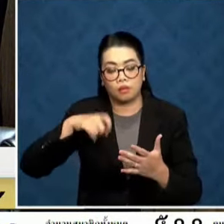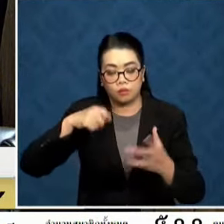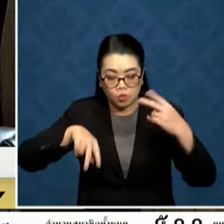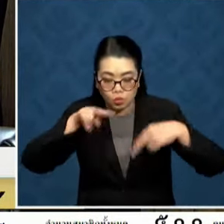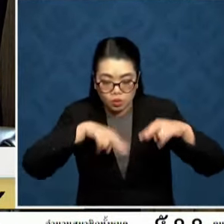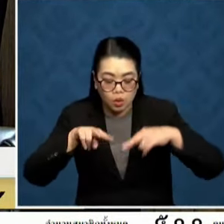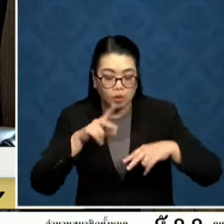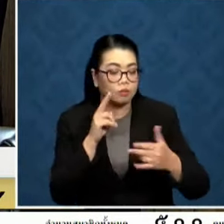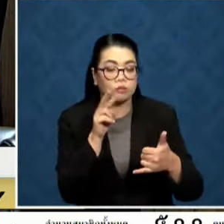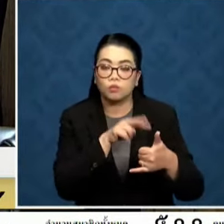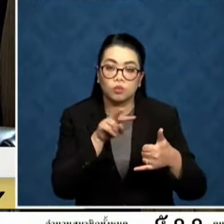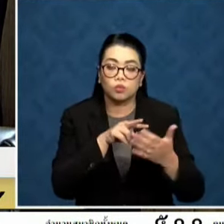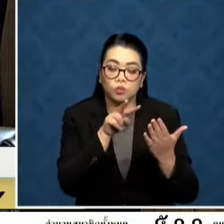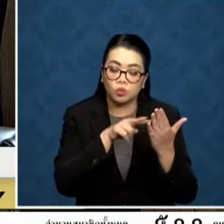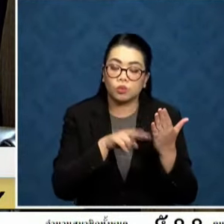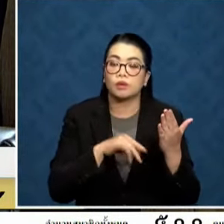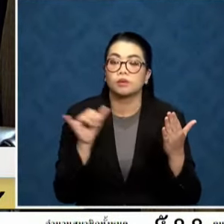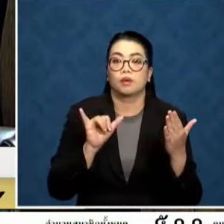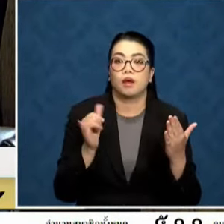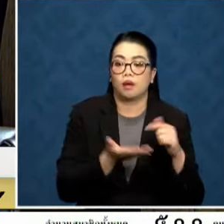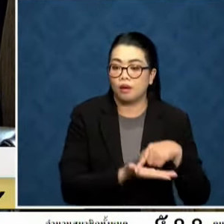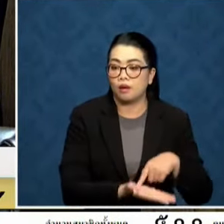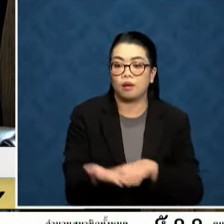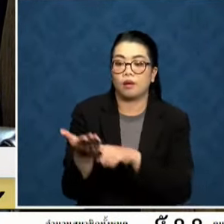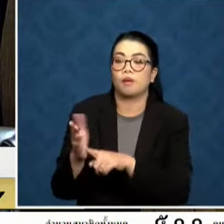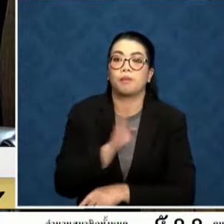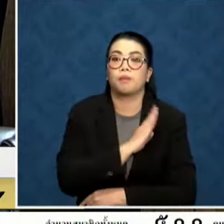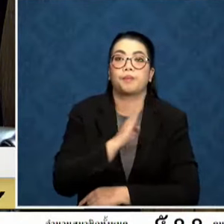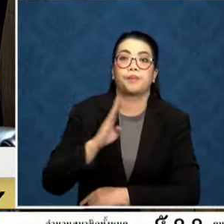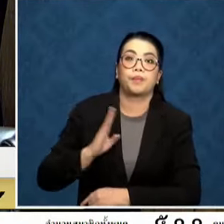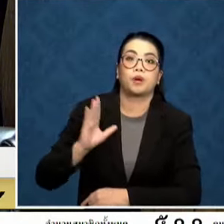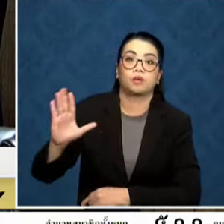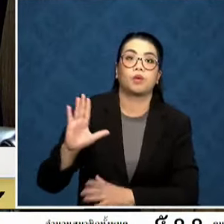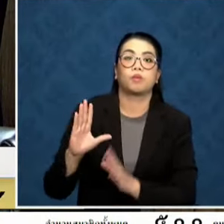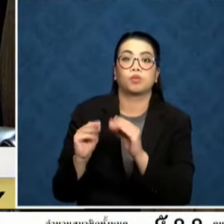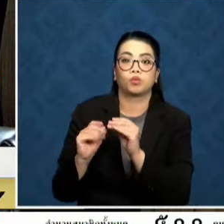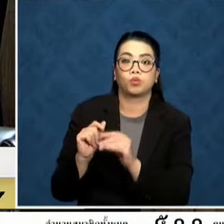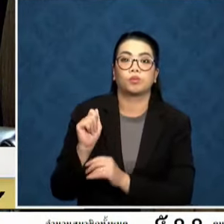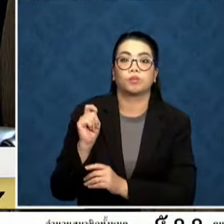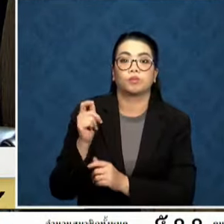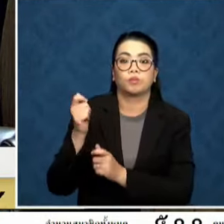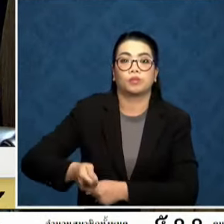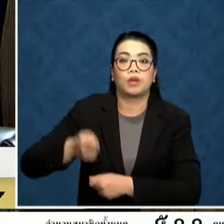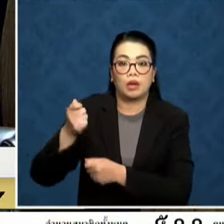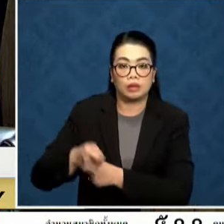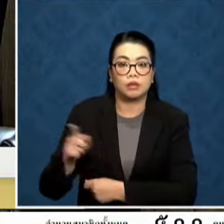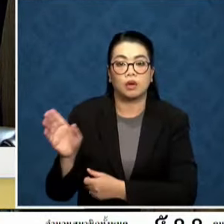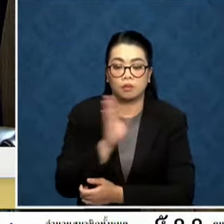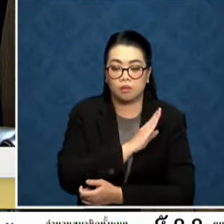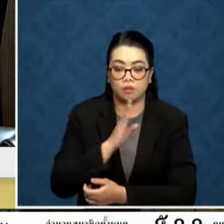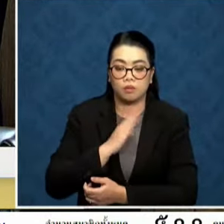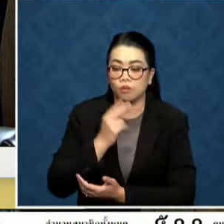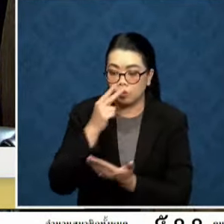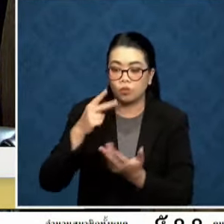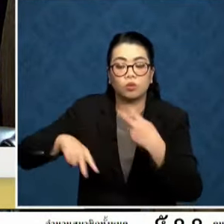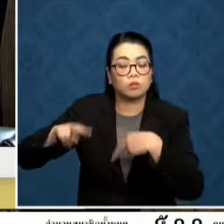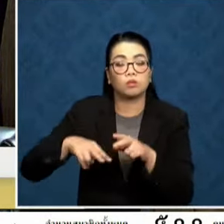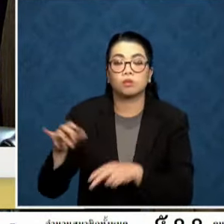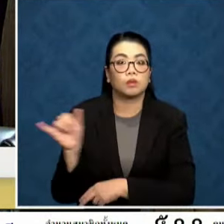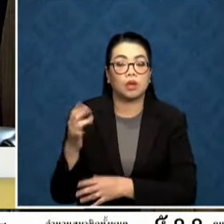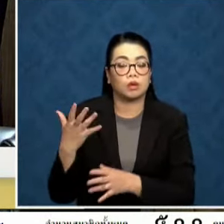ธกสเนี่ยยังไม่ได้เอาเข้าเลยฉนั้นขอจบเรื่องนี้ค่ะท่านประธานด้วยการฝากท่านประธาน